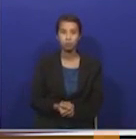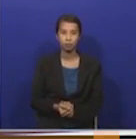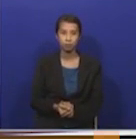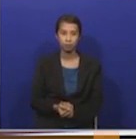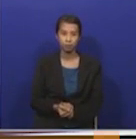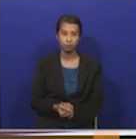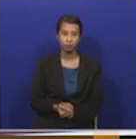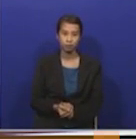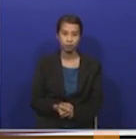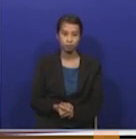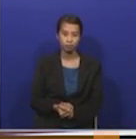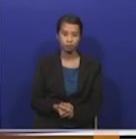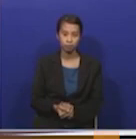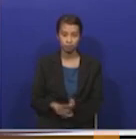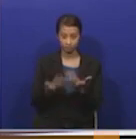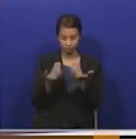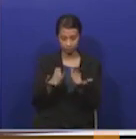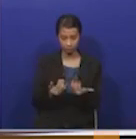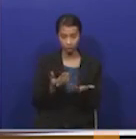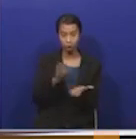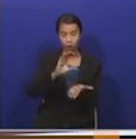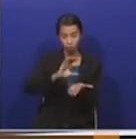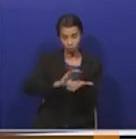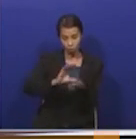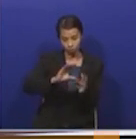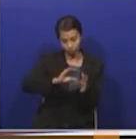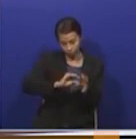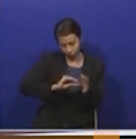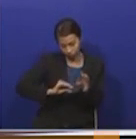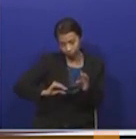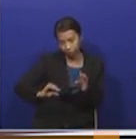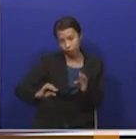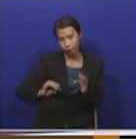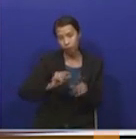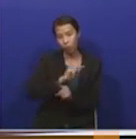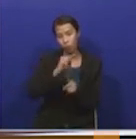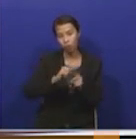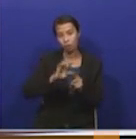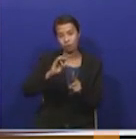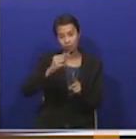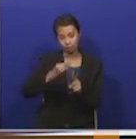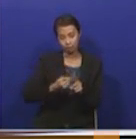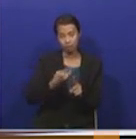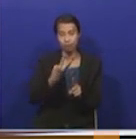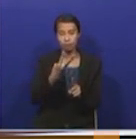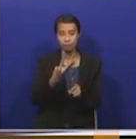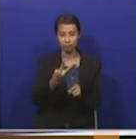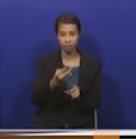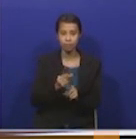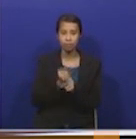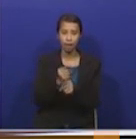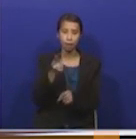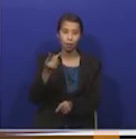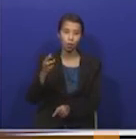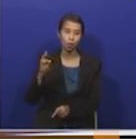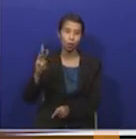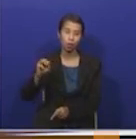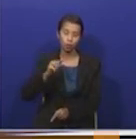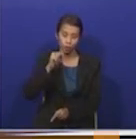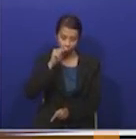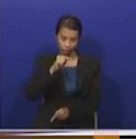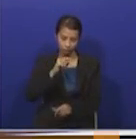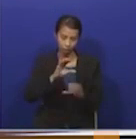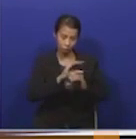เมื่อมีการตัดโอนงบประมาณตามมติครม.วันที่7เมษาก็มีการตัดโอนของทั้งโครงการ